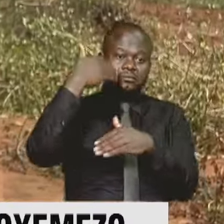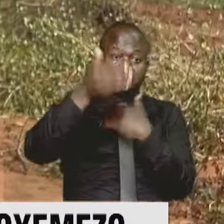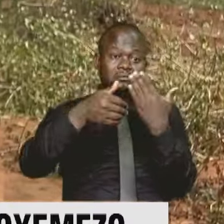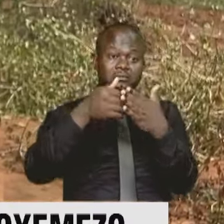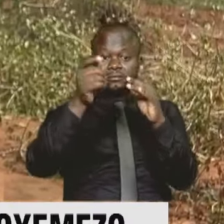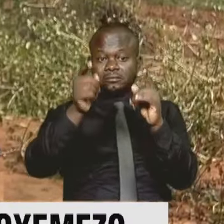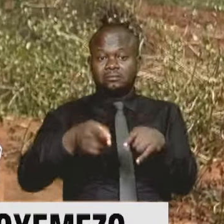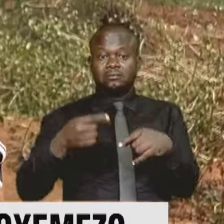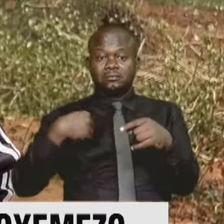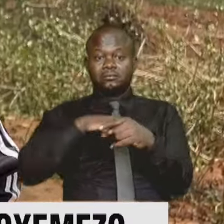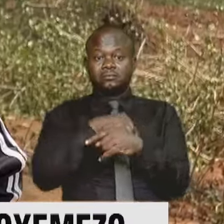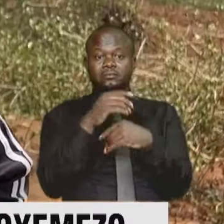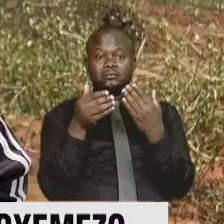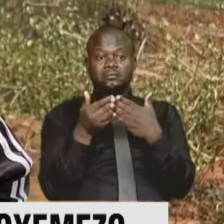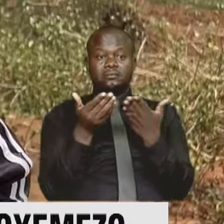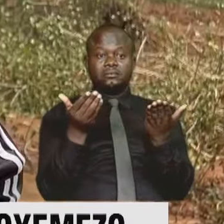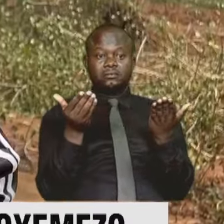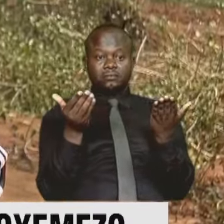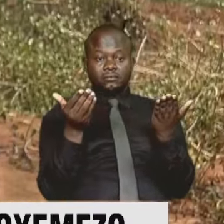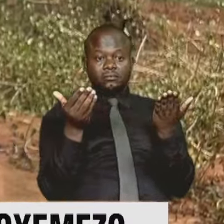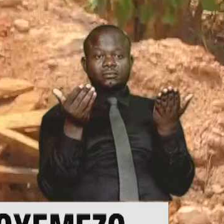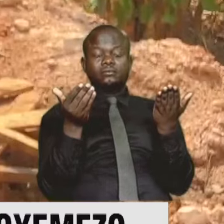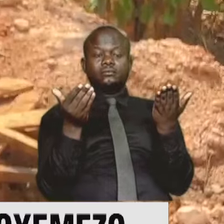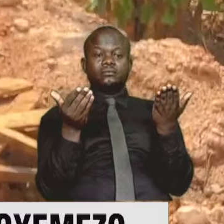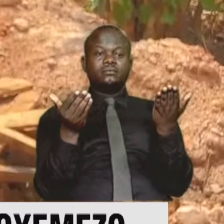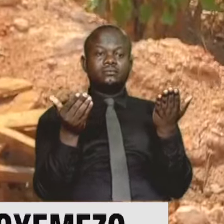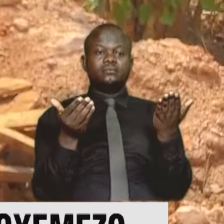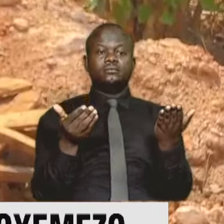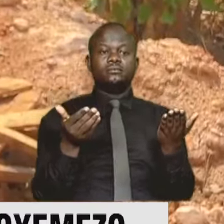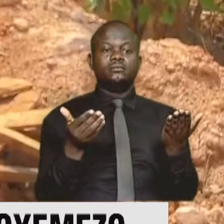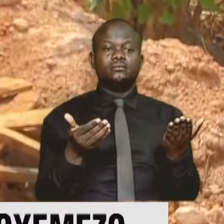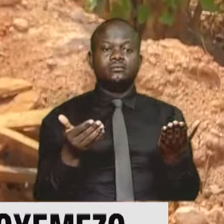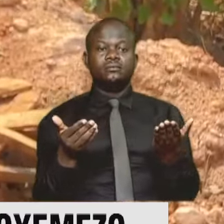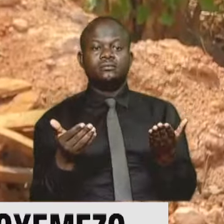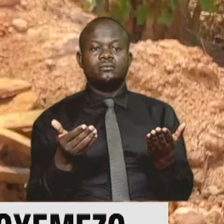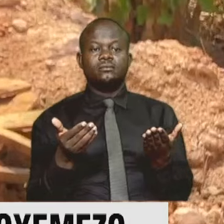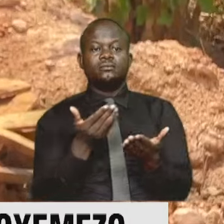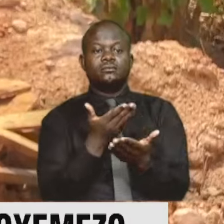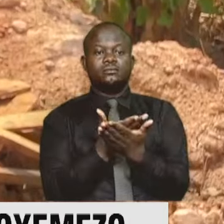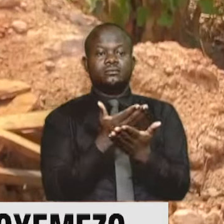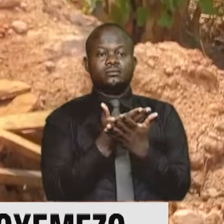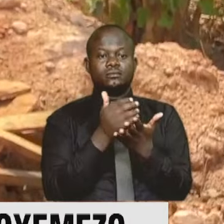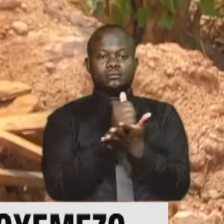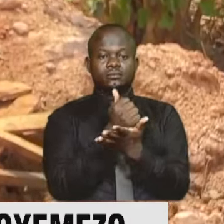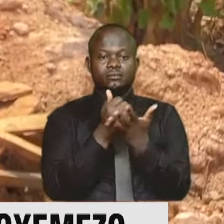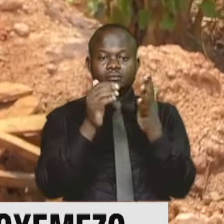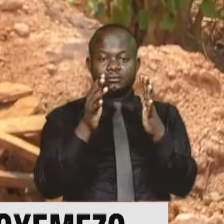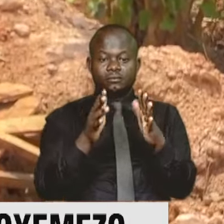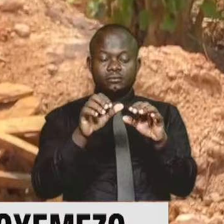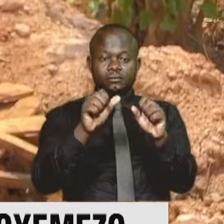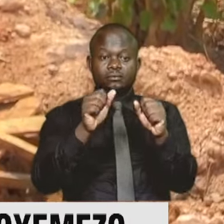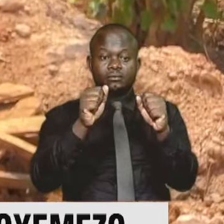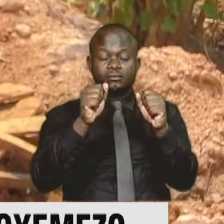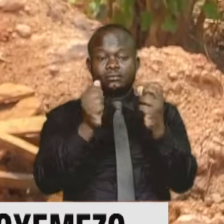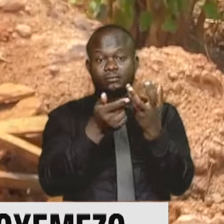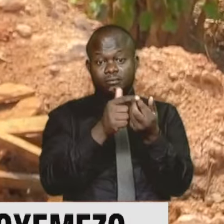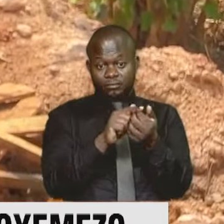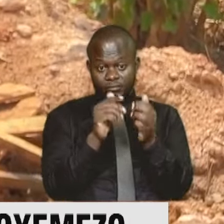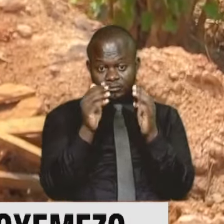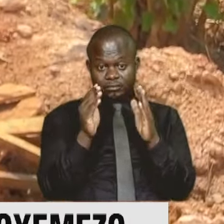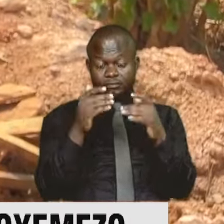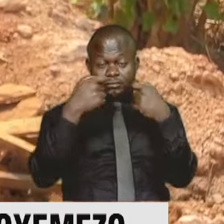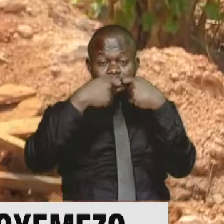bakagufata fayine nini bakaguteka no kuhita uyishyura. Ushaka icyangombwa cyo gufata kashi pawa wajyanaga